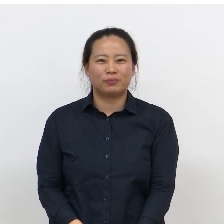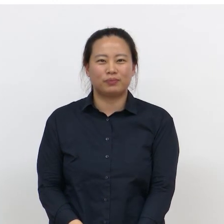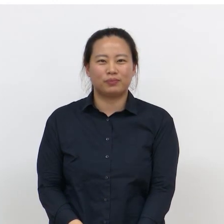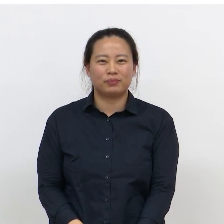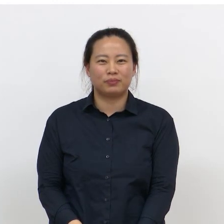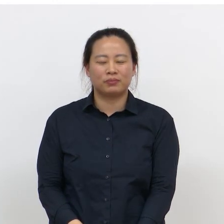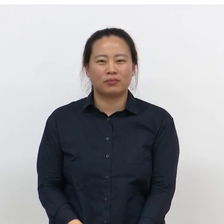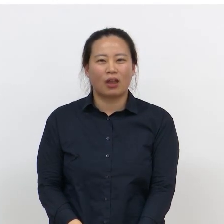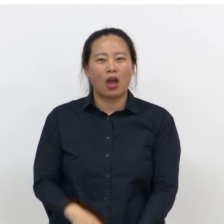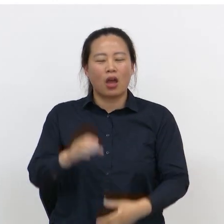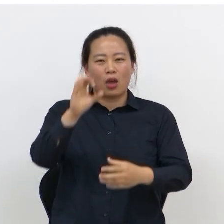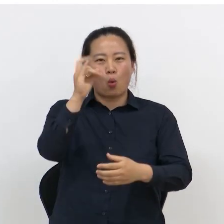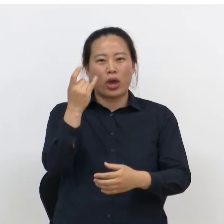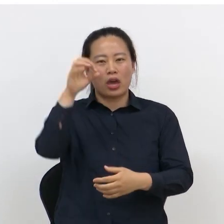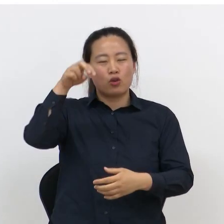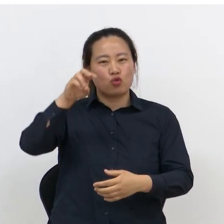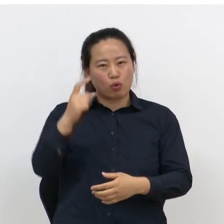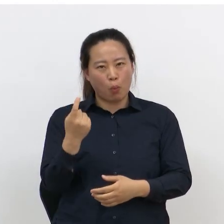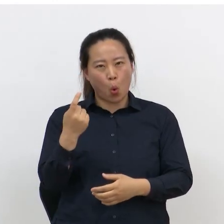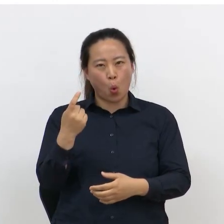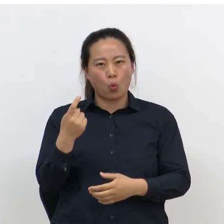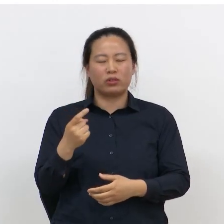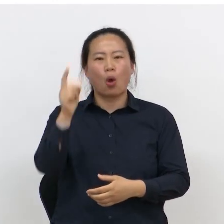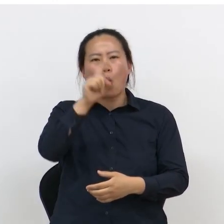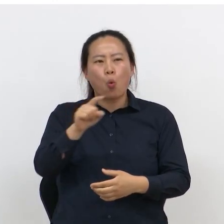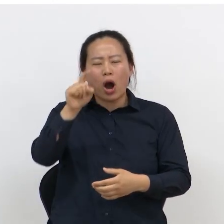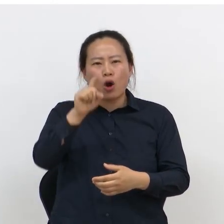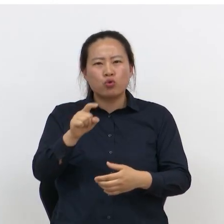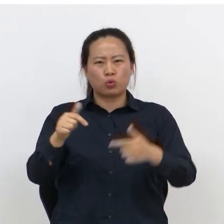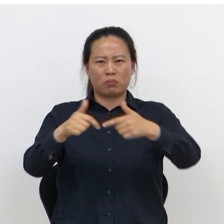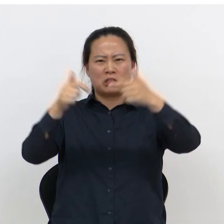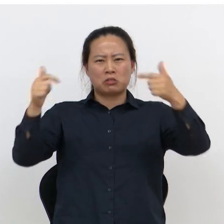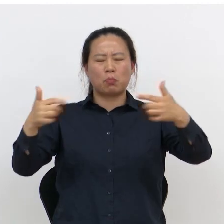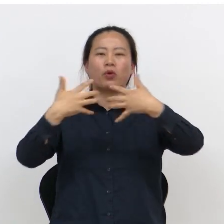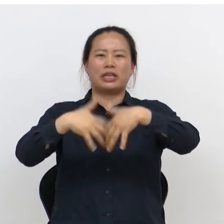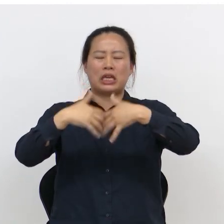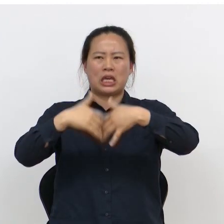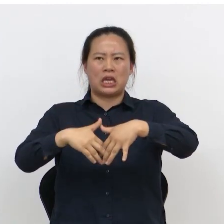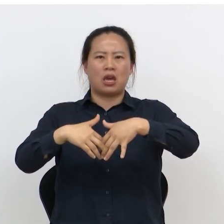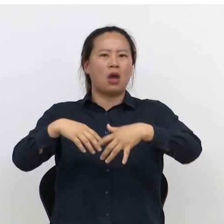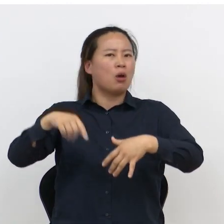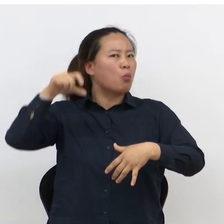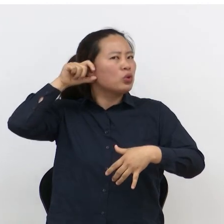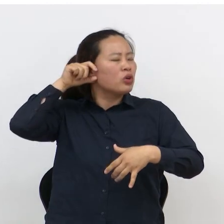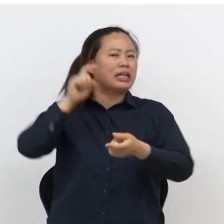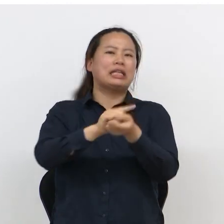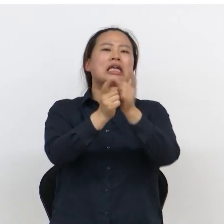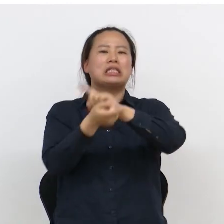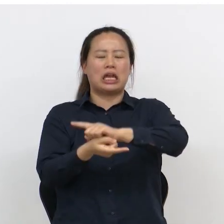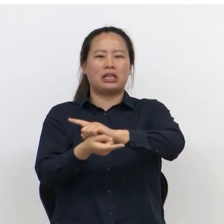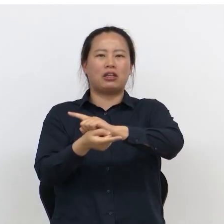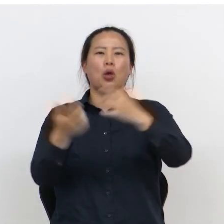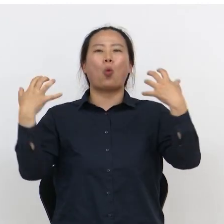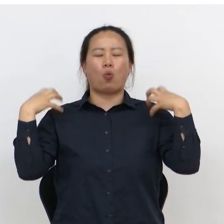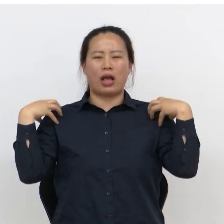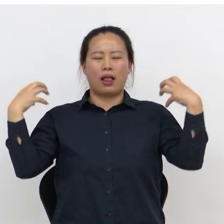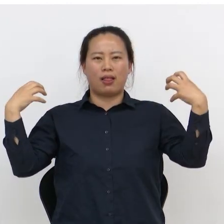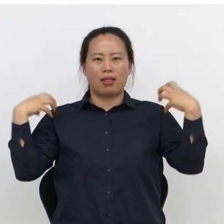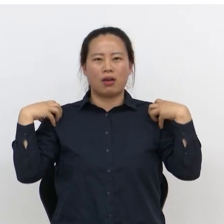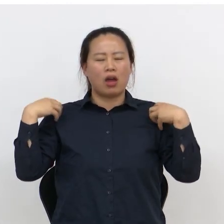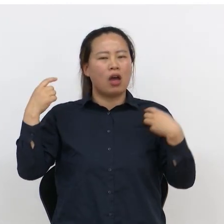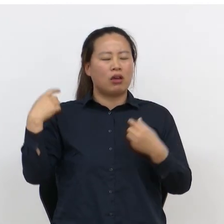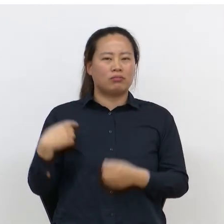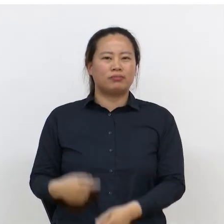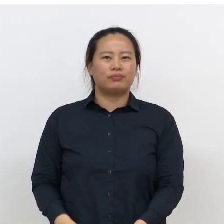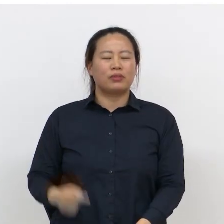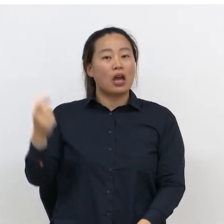되어 있습니다. 그래서 외 유모세포를 보통 와우 증폭기, 보청기의 기능을 대신하는 똑같은 거라고 생각할 수 있습니다. 청력이 정상인 사람의